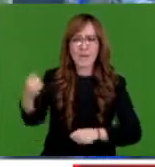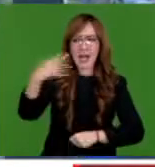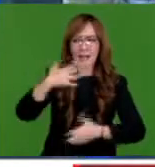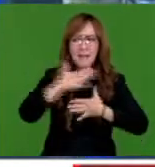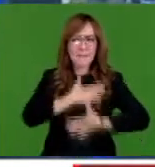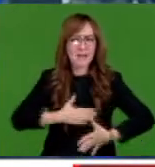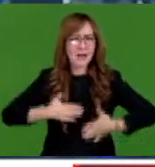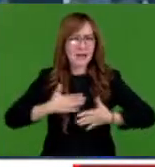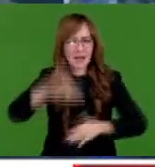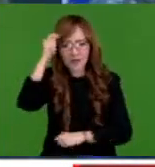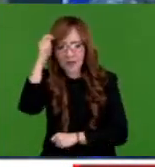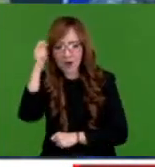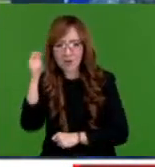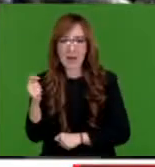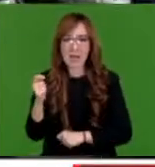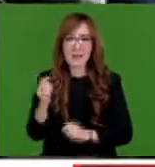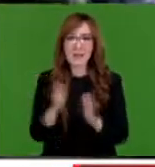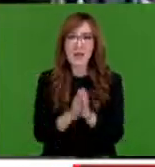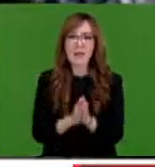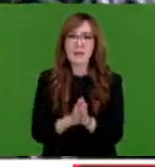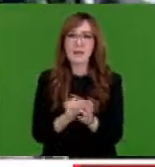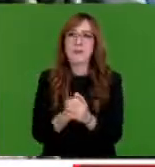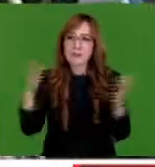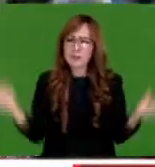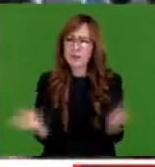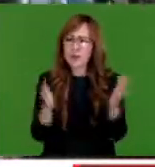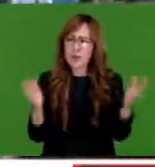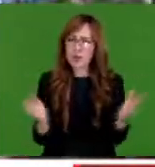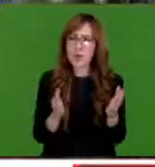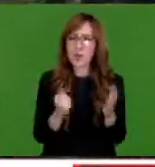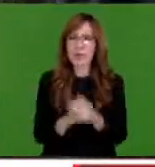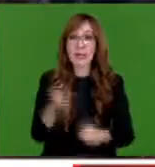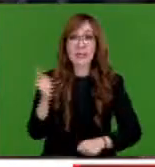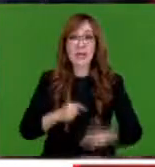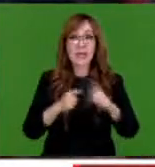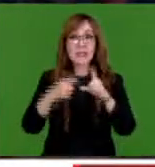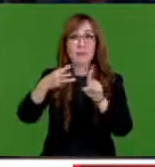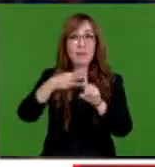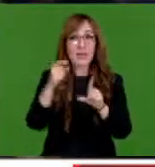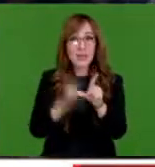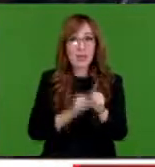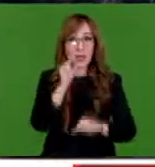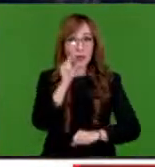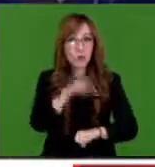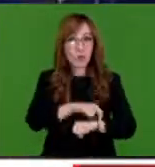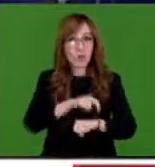Prabowo mengaku ia merasa mendapat dorongan yang luar biasa dari SBY untuk menghadapi masa yang akan datang.